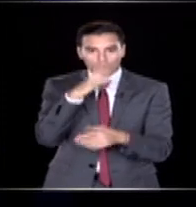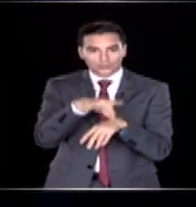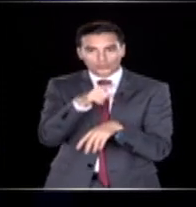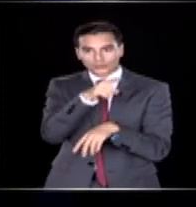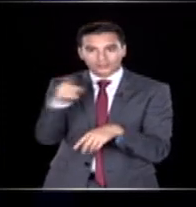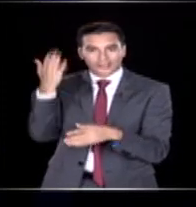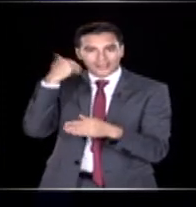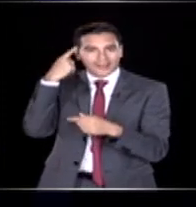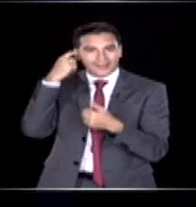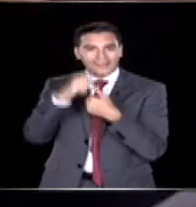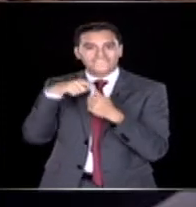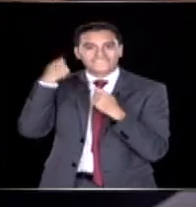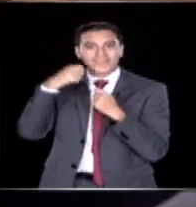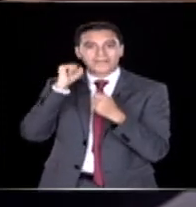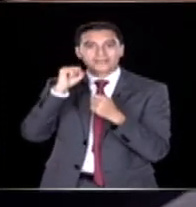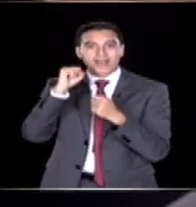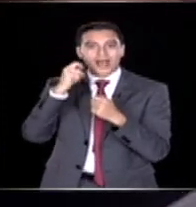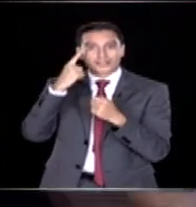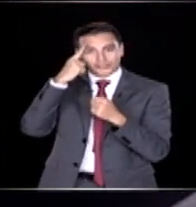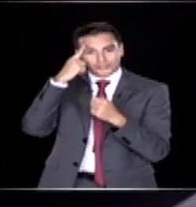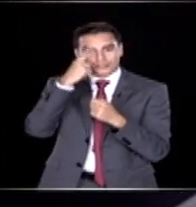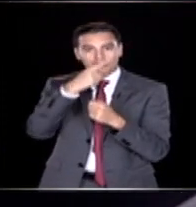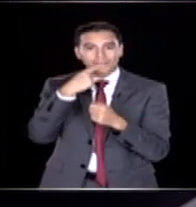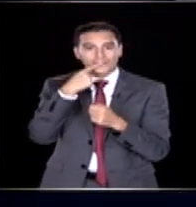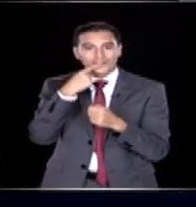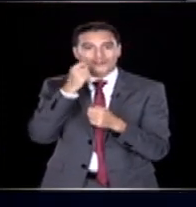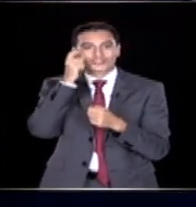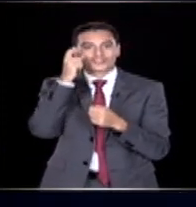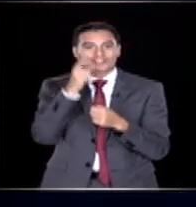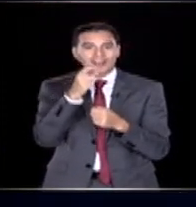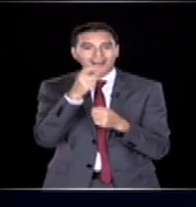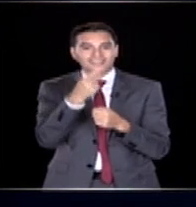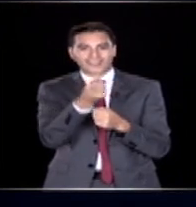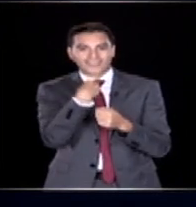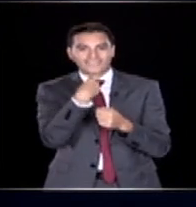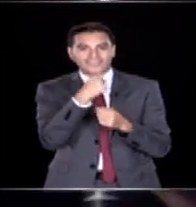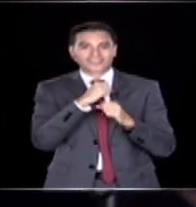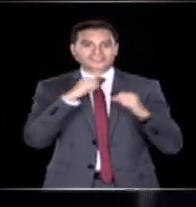بتاع الفيلم بتاع فول الصين العظيم، اللي هو الشرقاوي بعت لنا فندام.